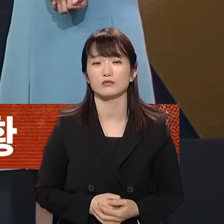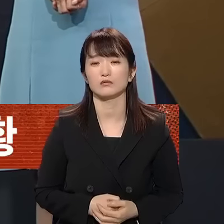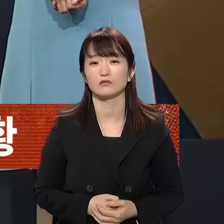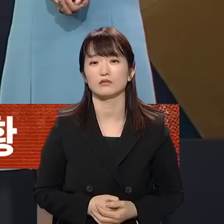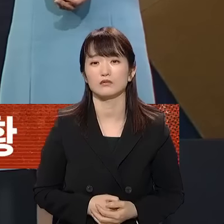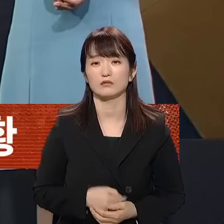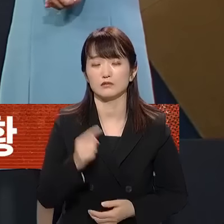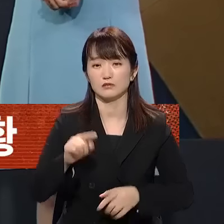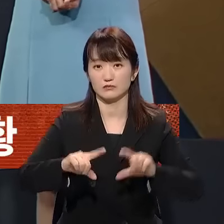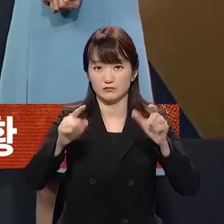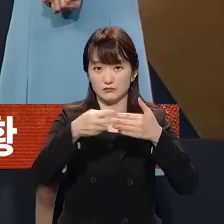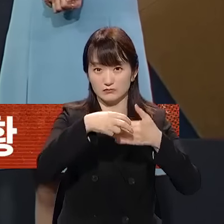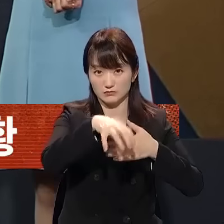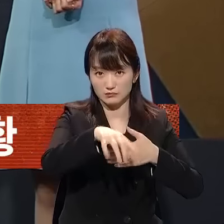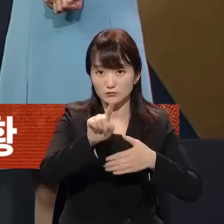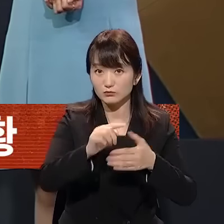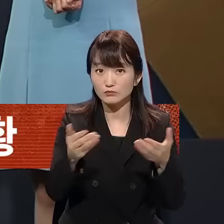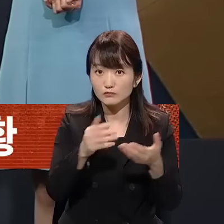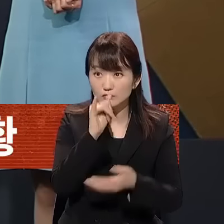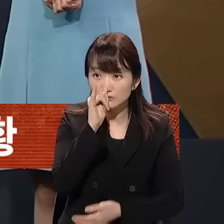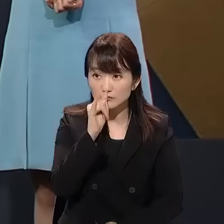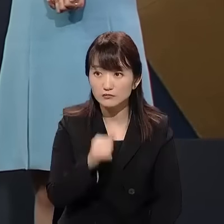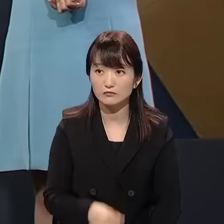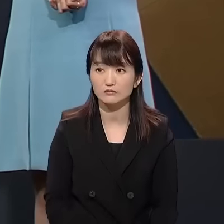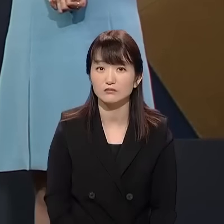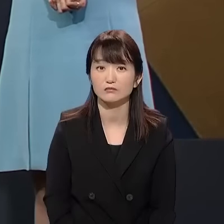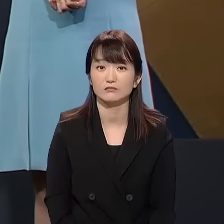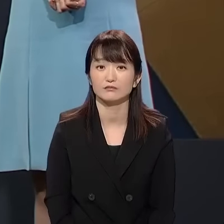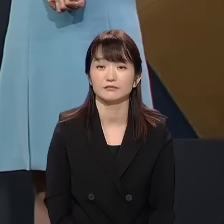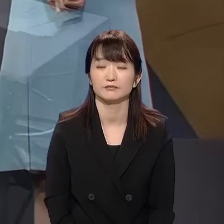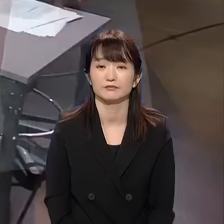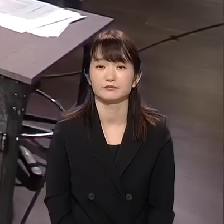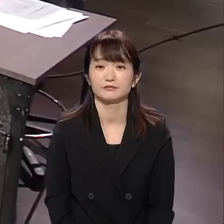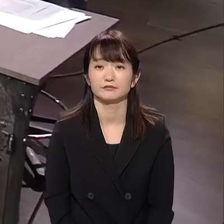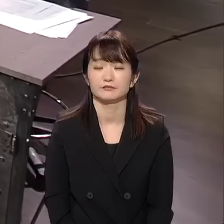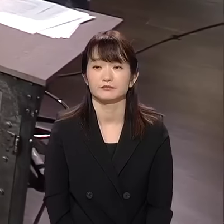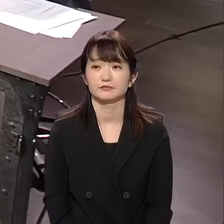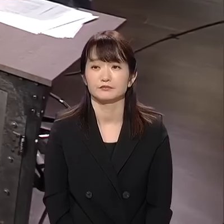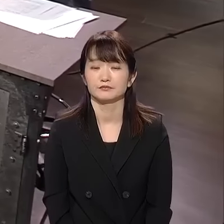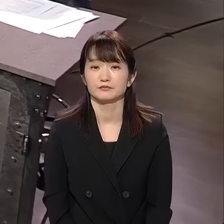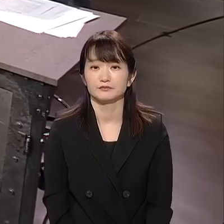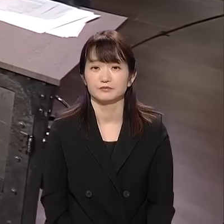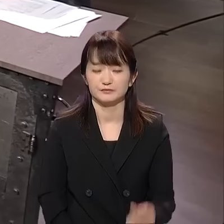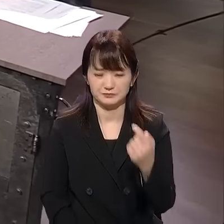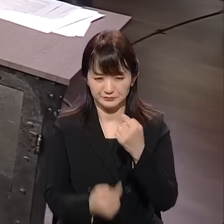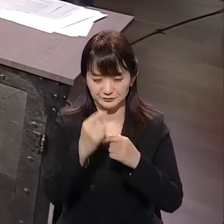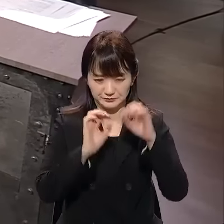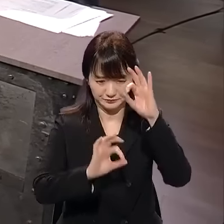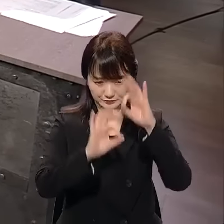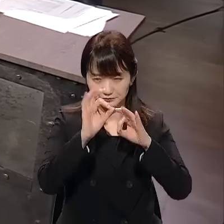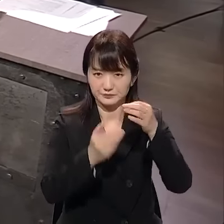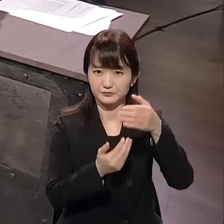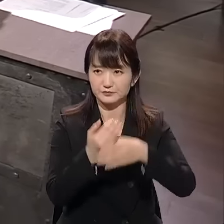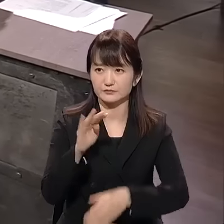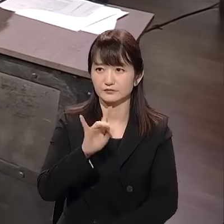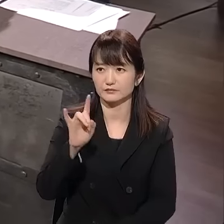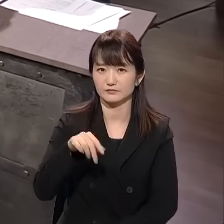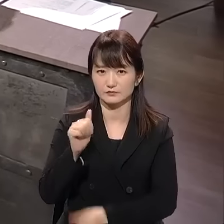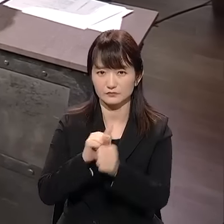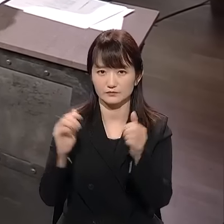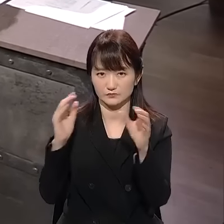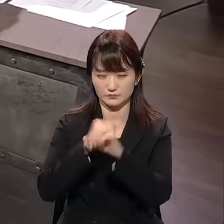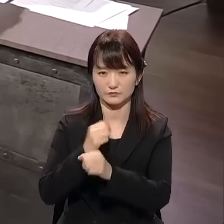있었습니다 그날 병원에서는 무슨 일이 벌어졌던 걸까요 자 제부 사건인데요 백 변호사님이 좀 정리를 해